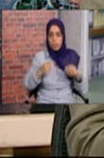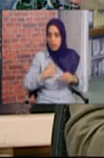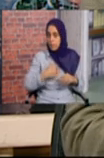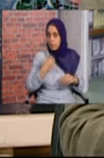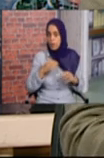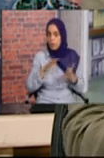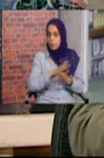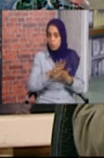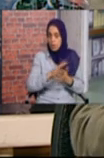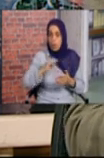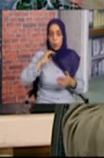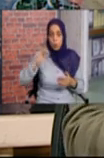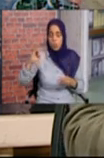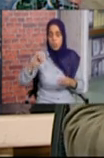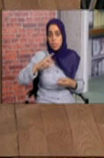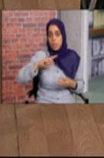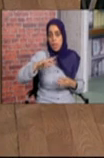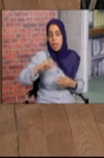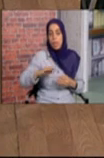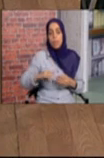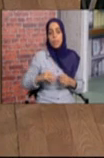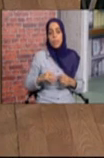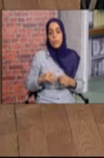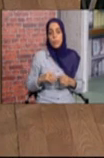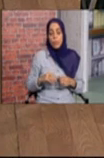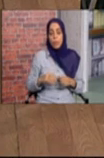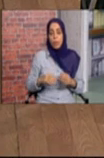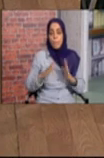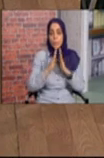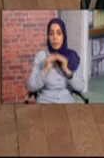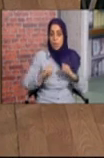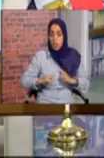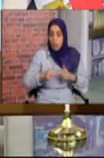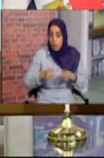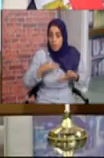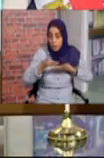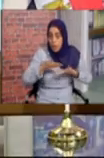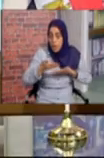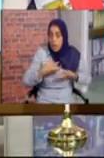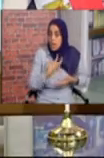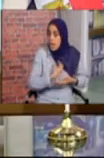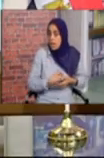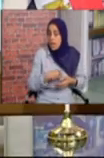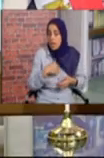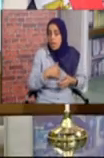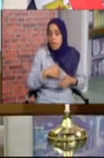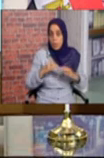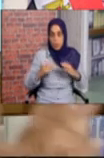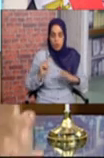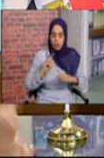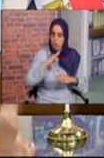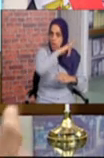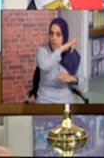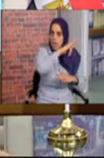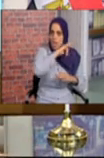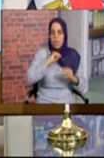القضية. سيادة الرئيس كمان كان بيتكلم عن انه مصر اتعاملت مع هذا الموضوع من منظور اخلاقي، يعني ما صدرتش اللاجئين في معسكرات